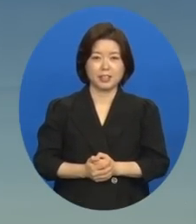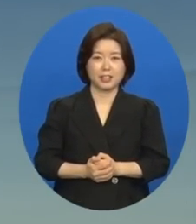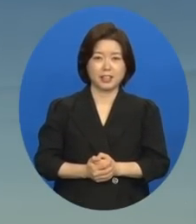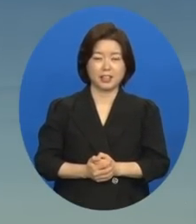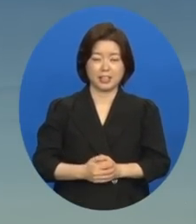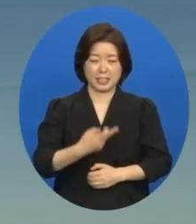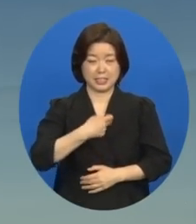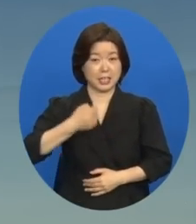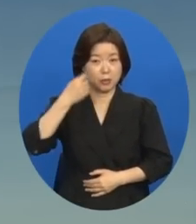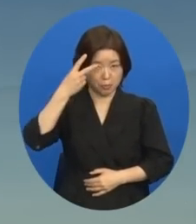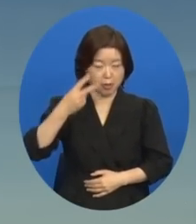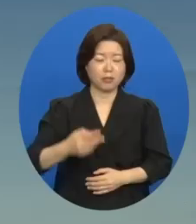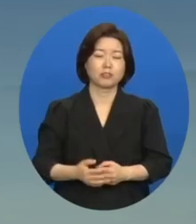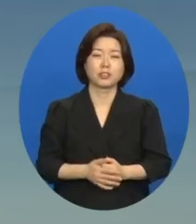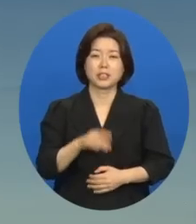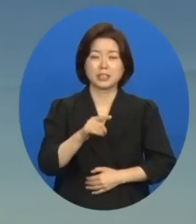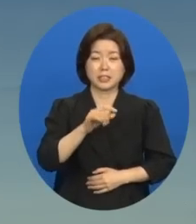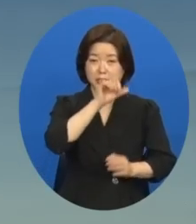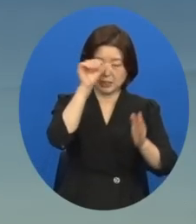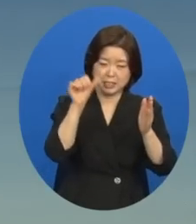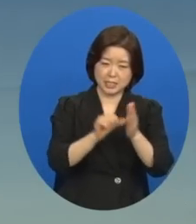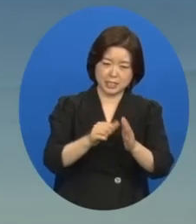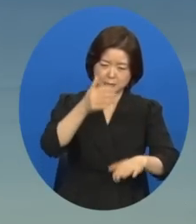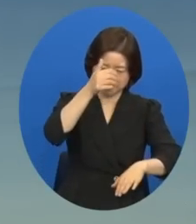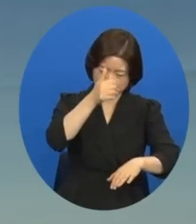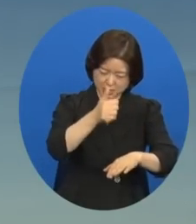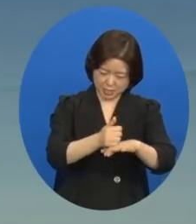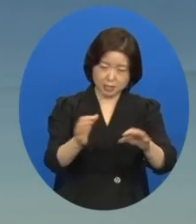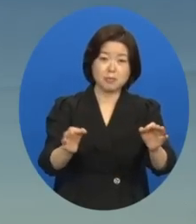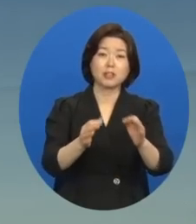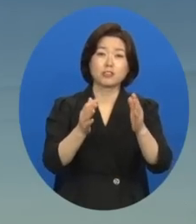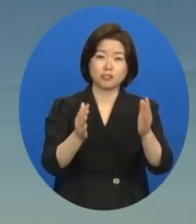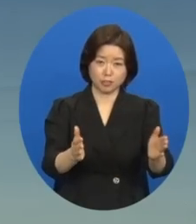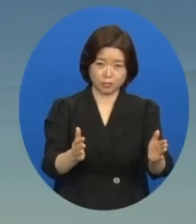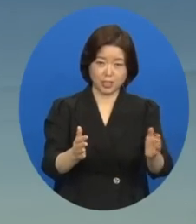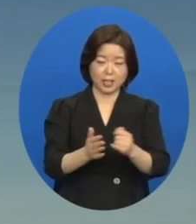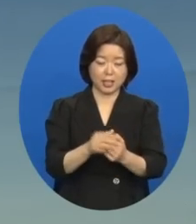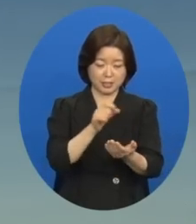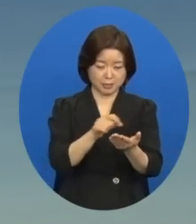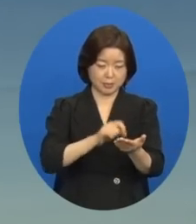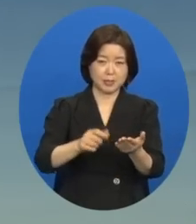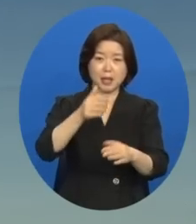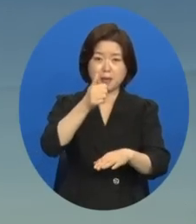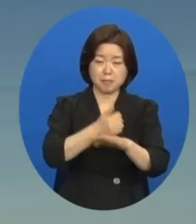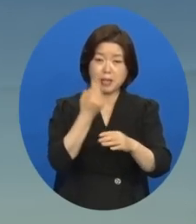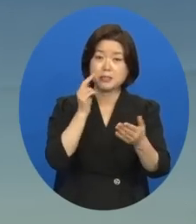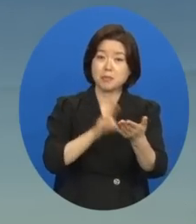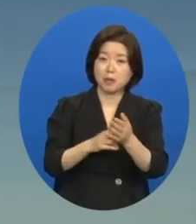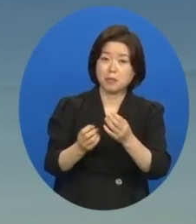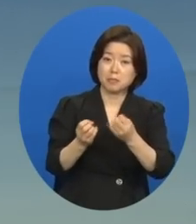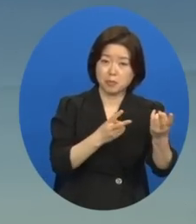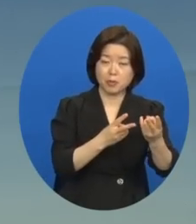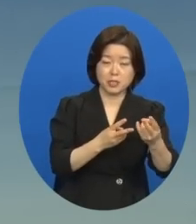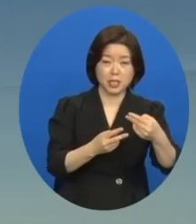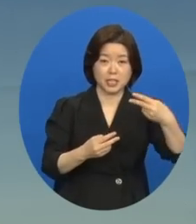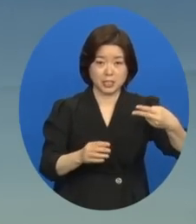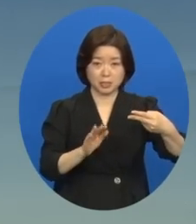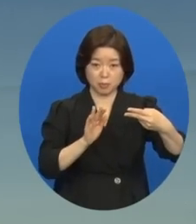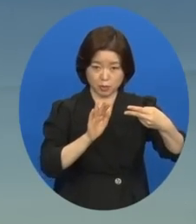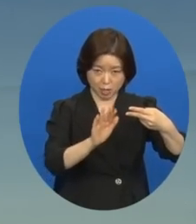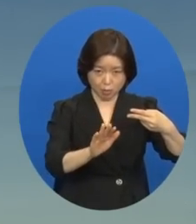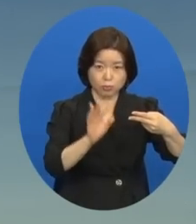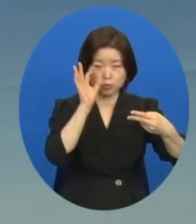사도 바울이 그의 인생의 맨 마지막 순간에 그가 쓴 맨 마지막 편지인 디모데